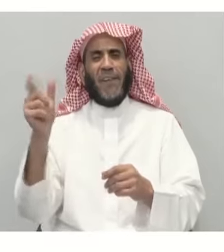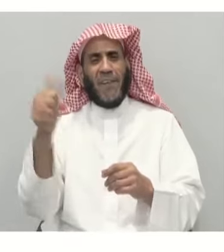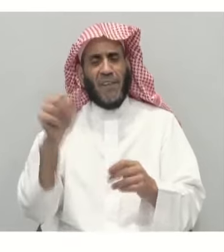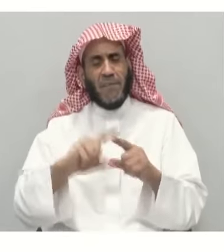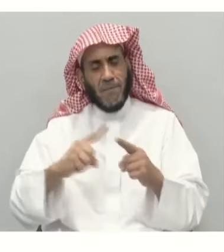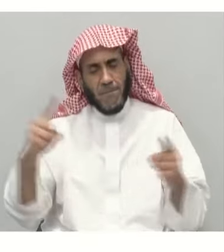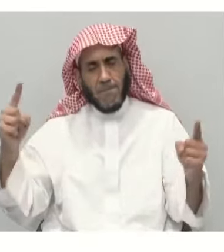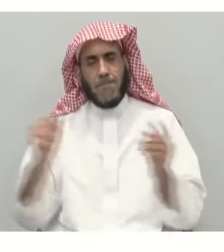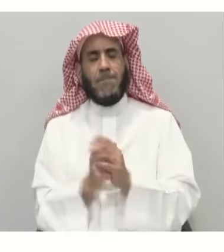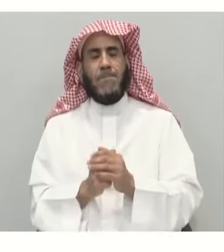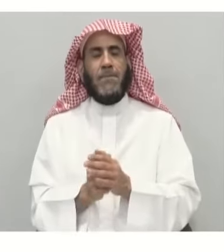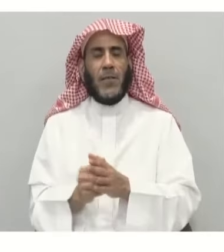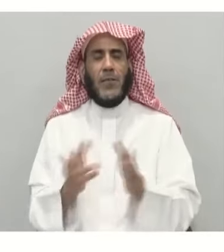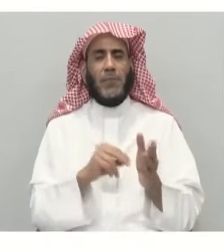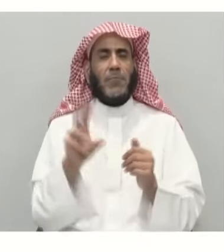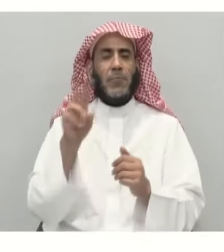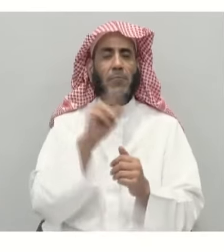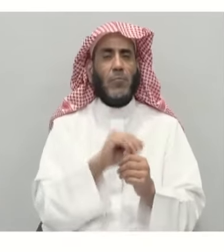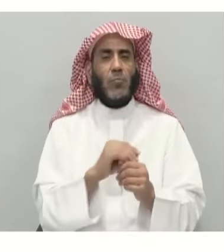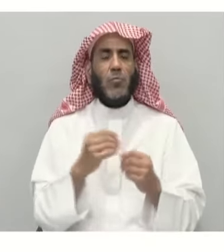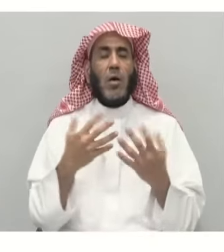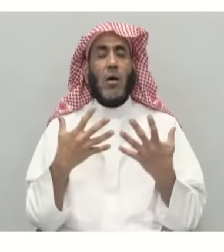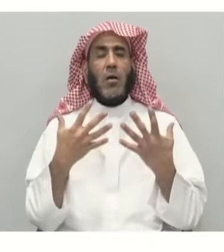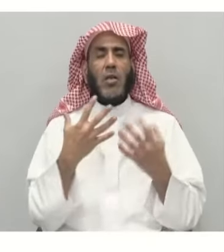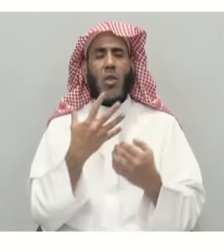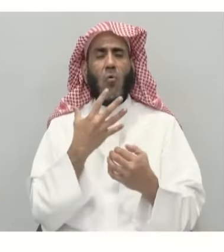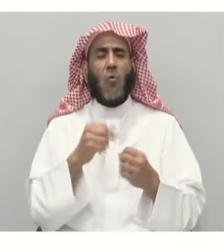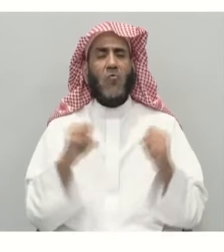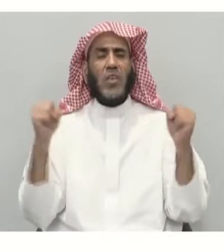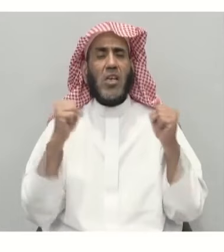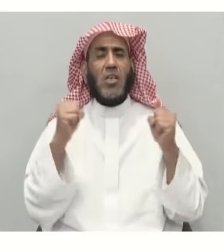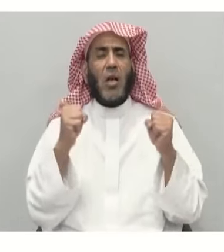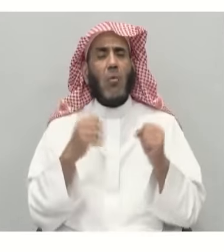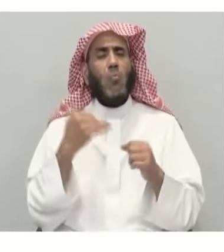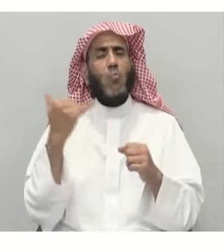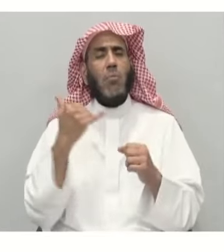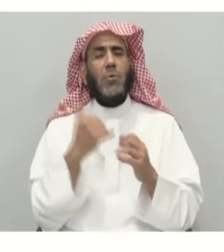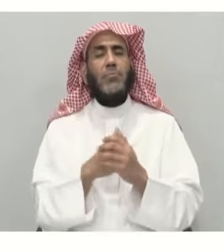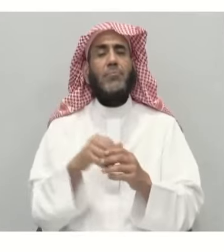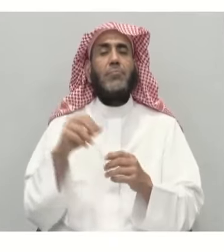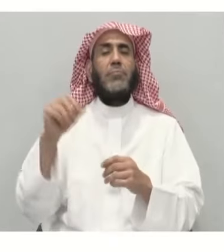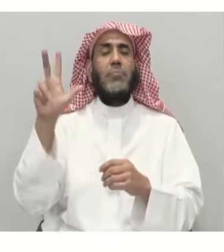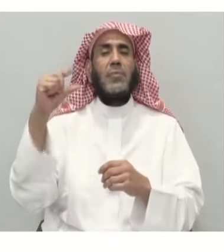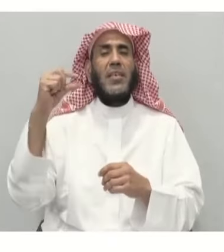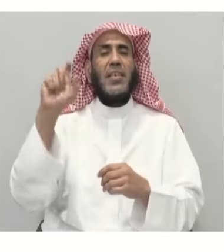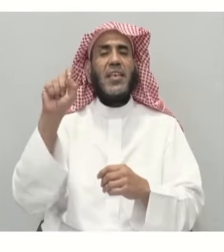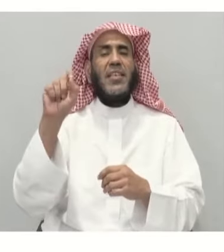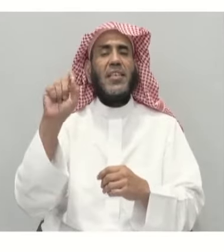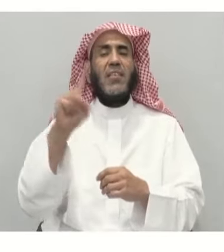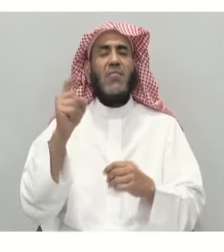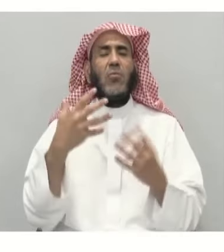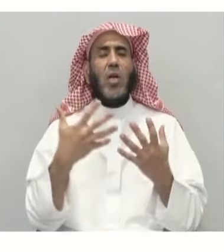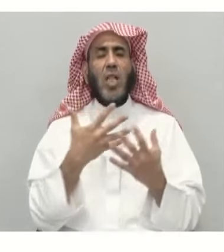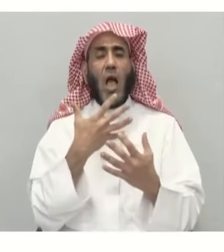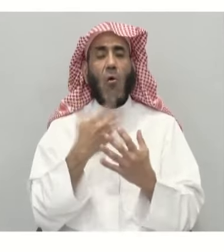وهكذا ايضا من الامثله مثلا الدفء في الشتاء ضروره الدفء في الشتاء ضروره